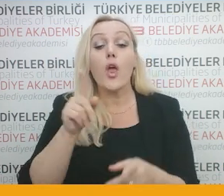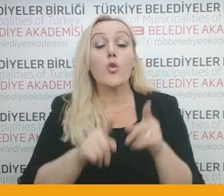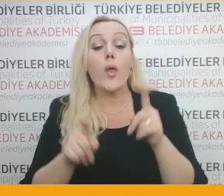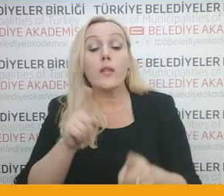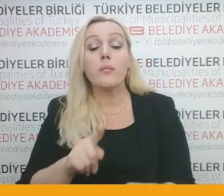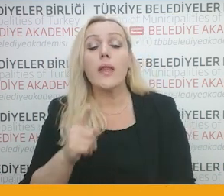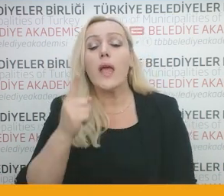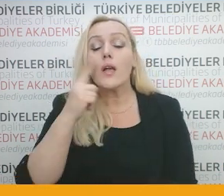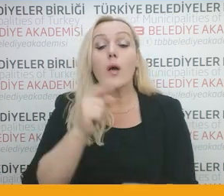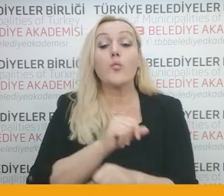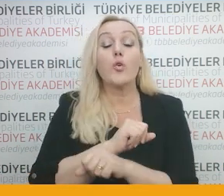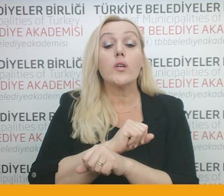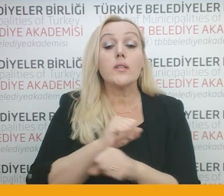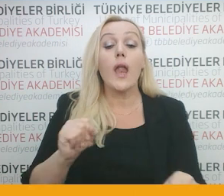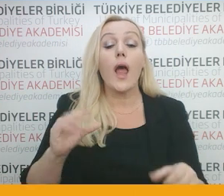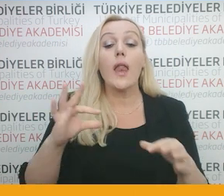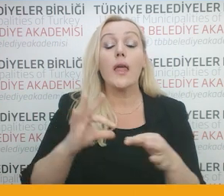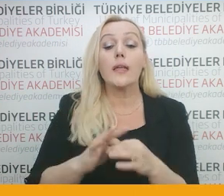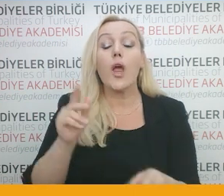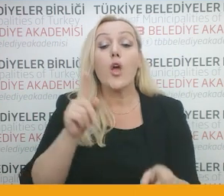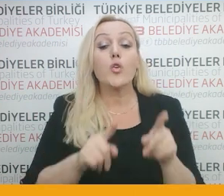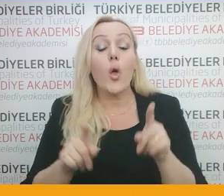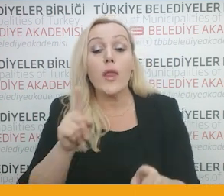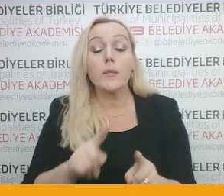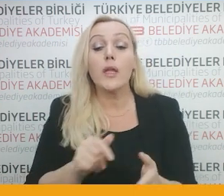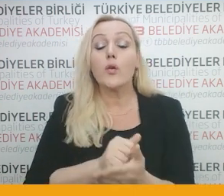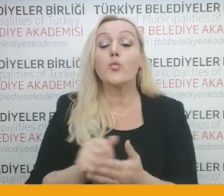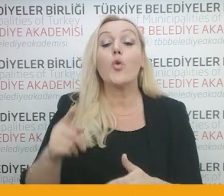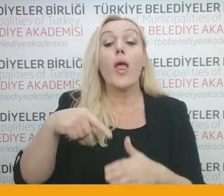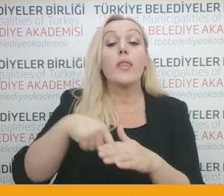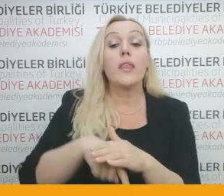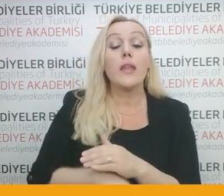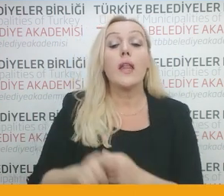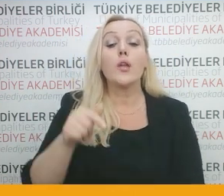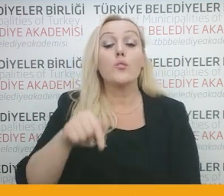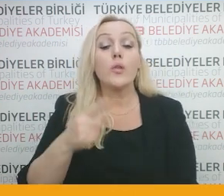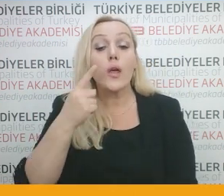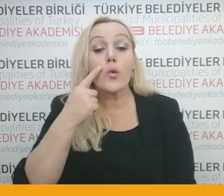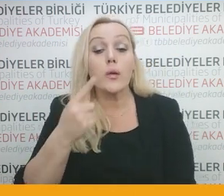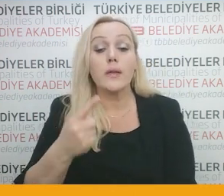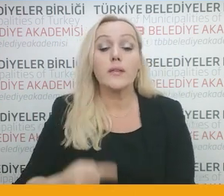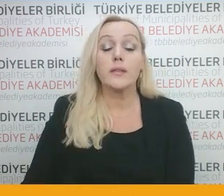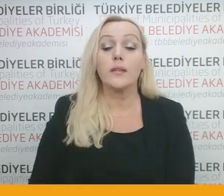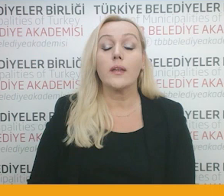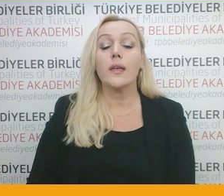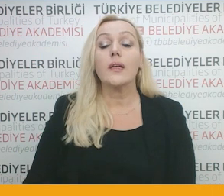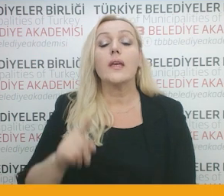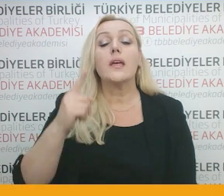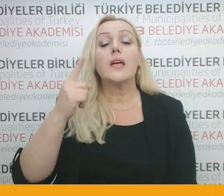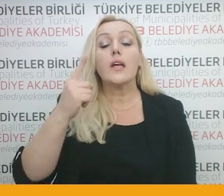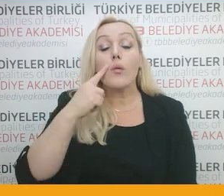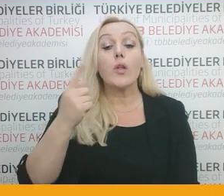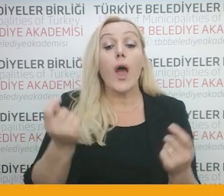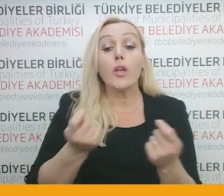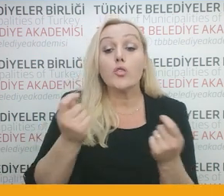kamu zararının tahsiline ilişkin usul ve esaslar hakkında yönetmelik tüm detaylarını buradan görebiliriz. Eğer bir kamu görevi